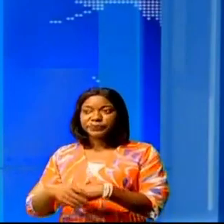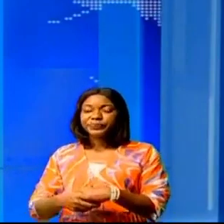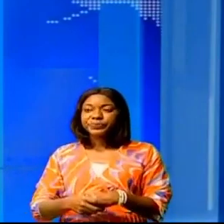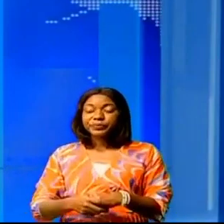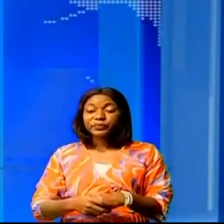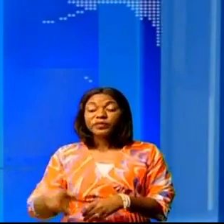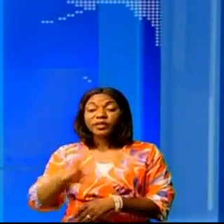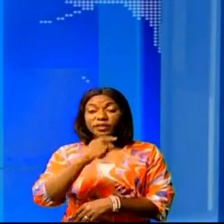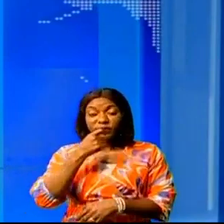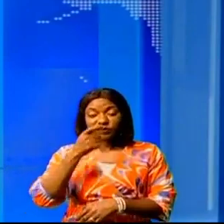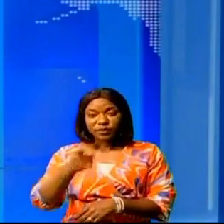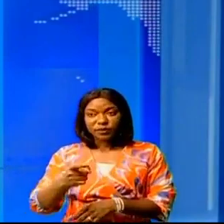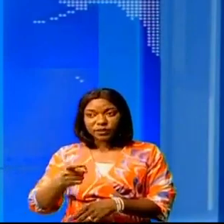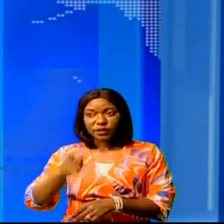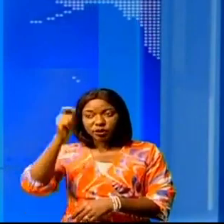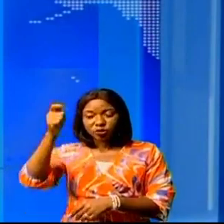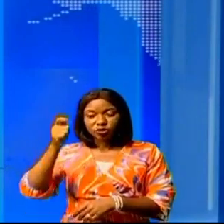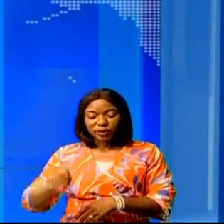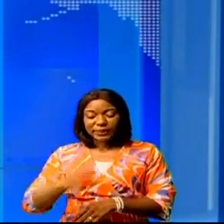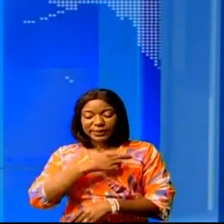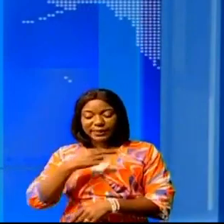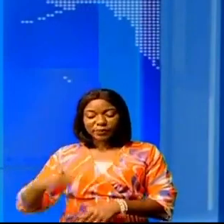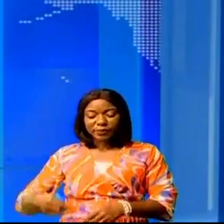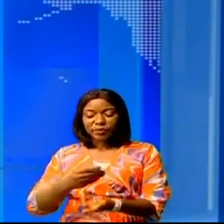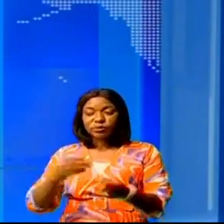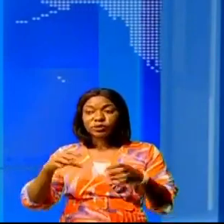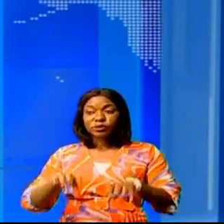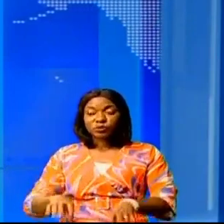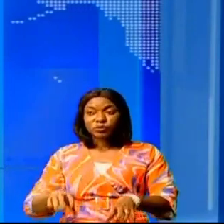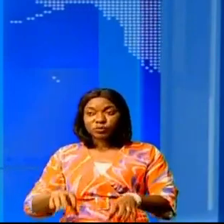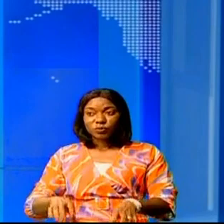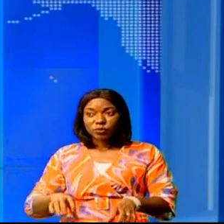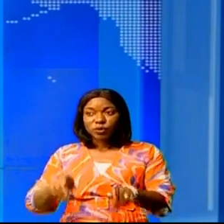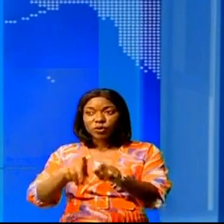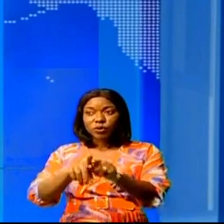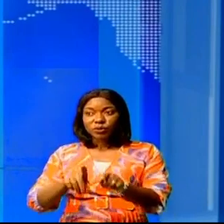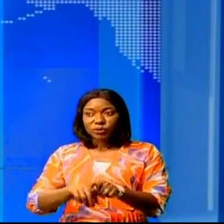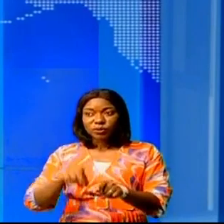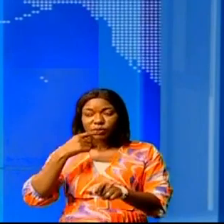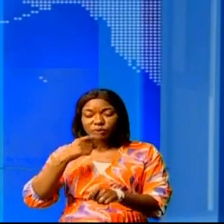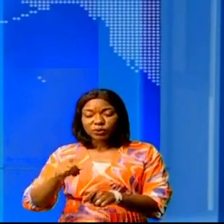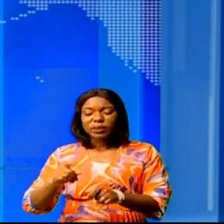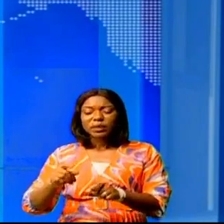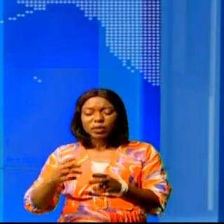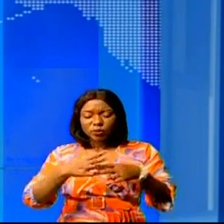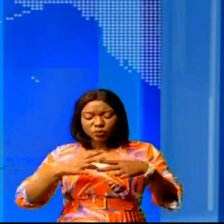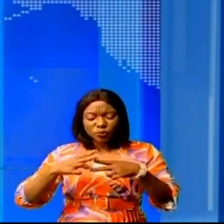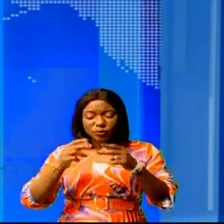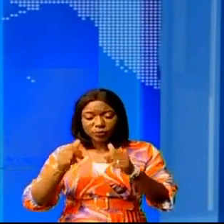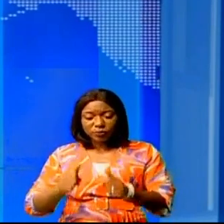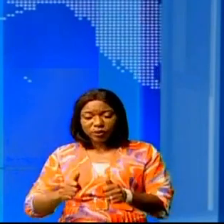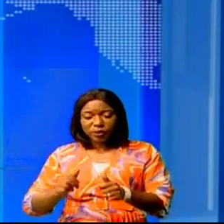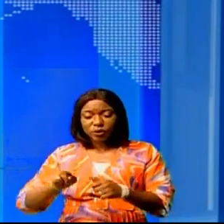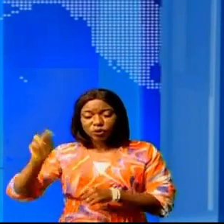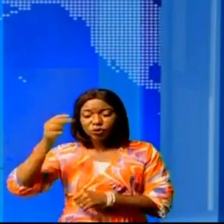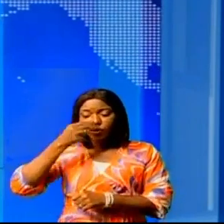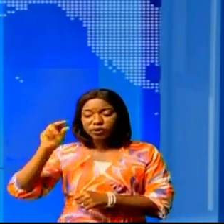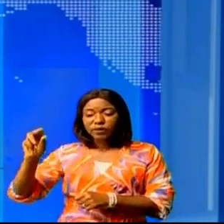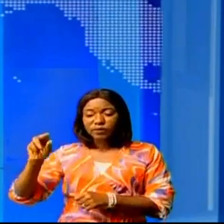Je vous le disais, les forces armées de la République démocratique du Congo gèrent bien la situation au nord Kivu au